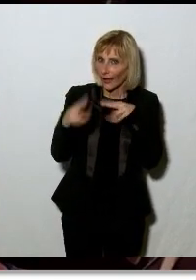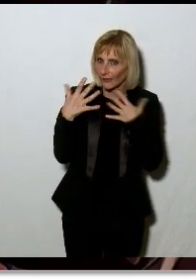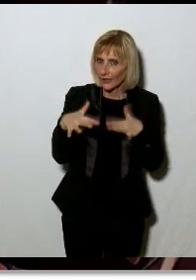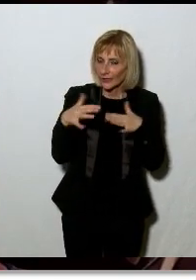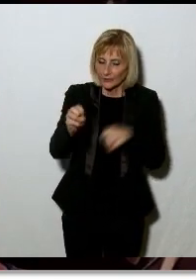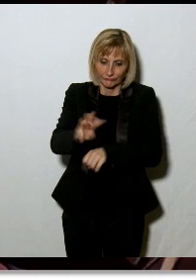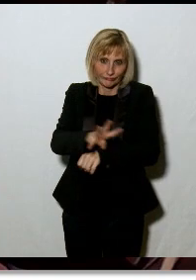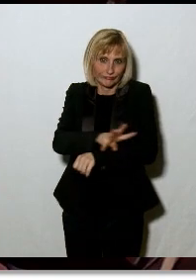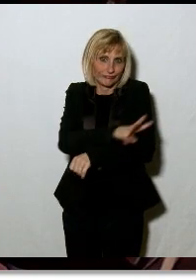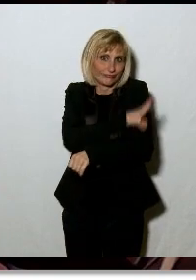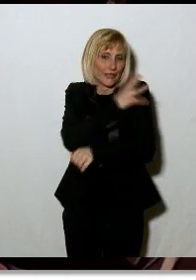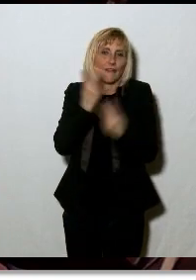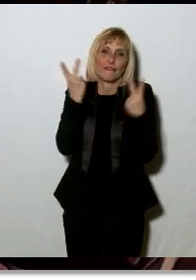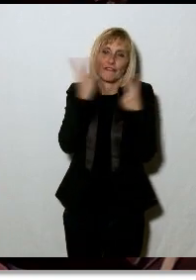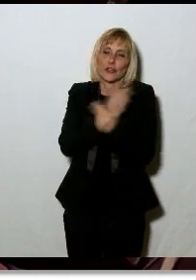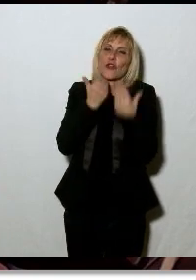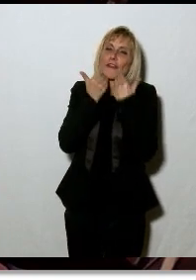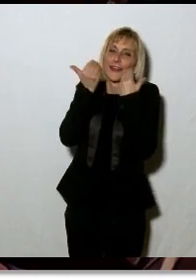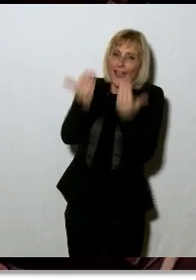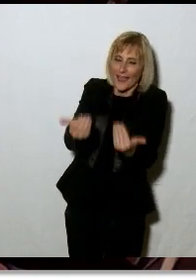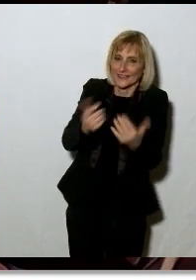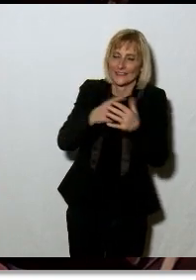venire i brividi Ragazzi